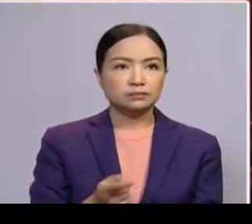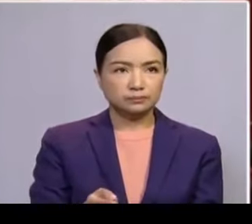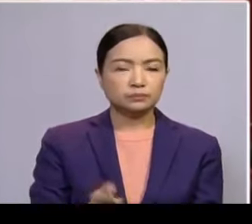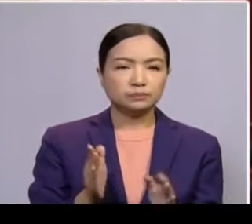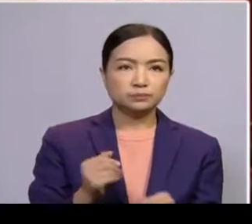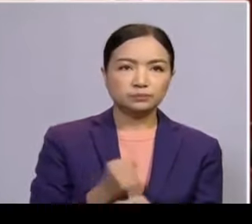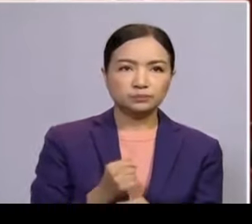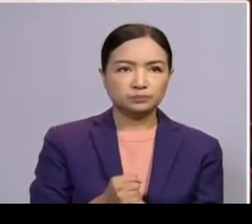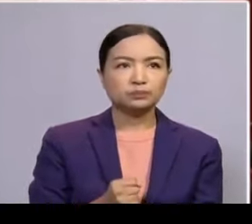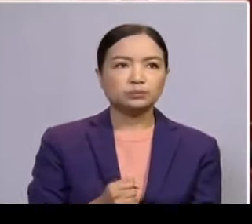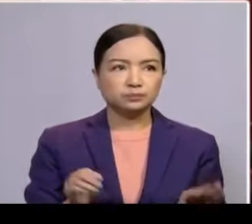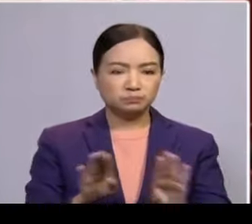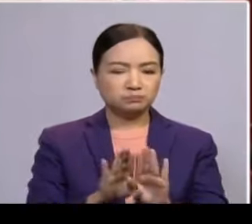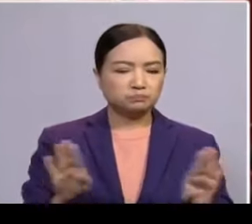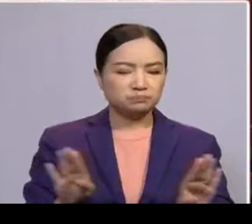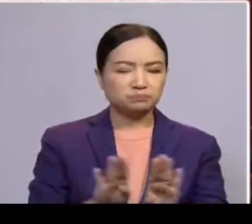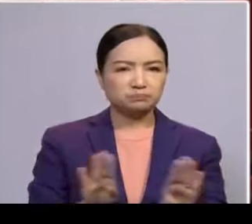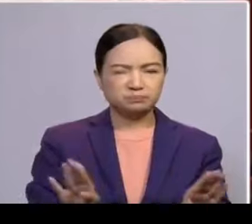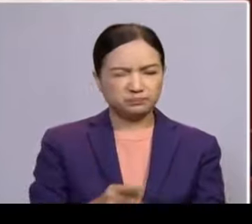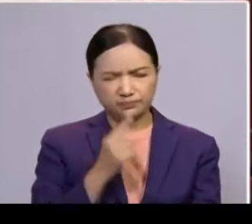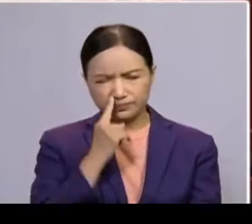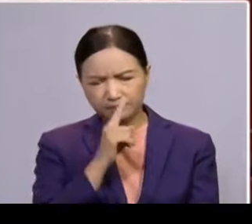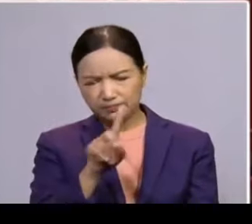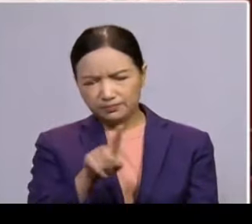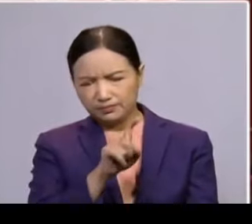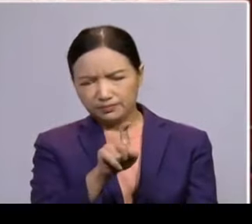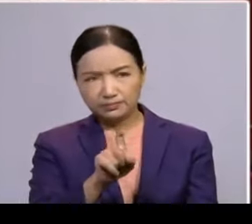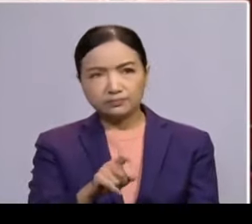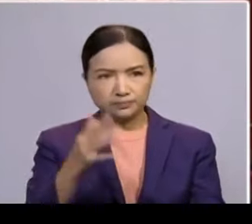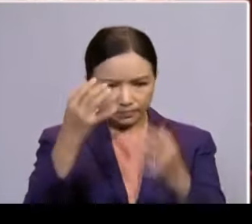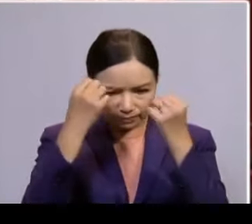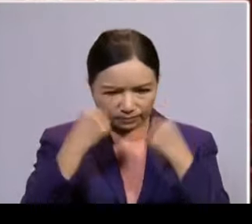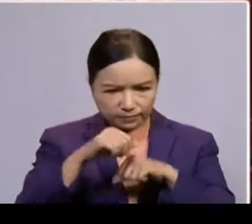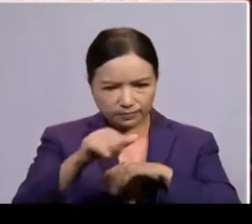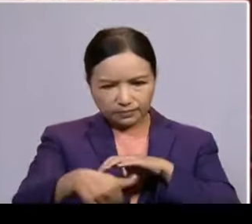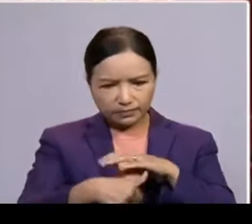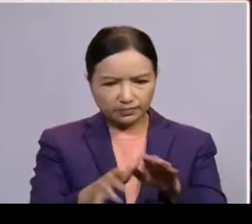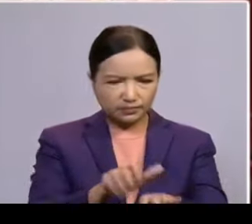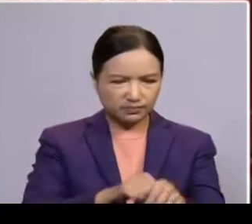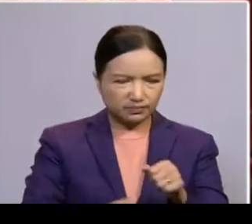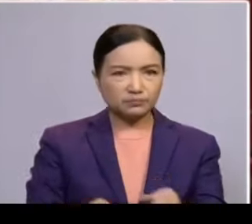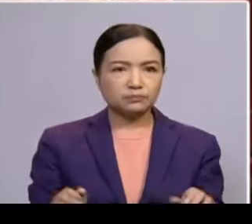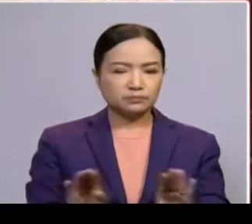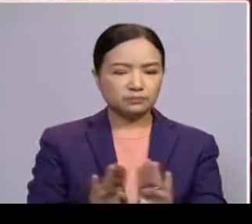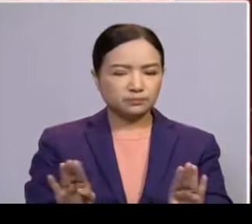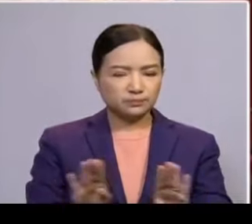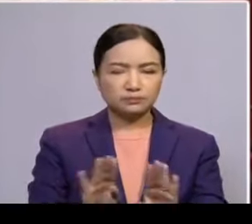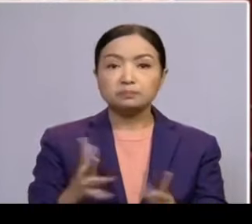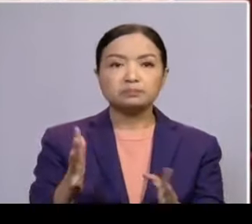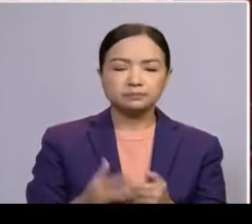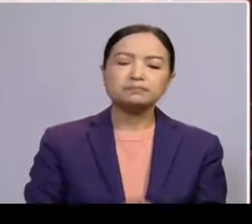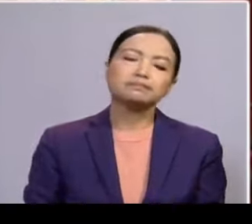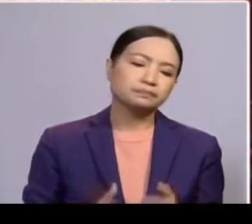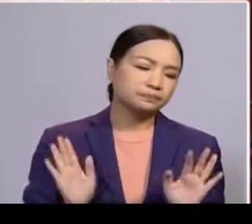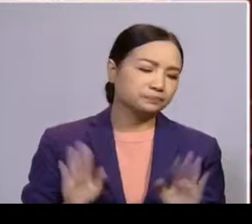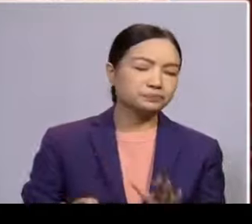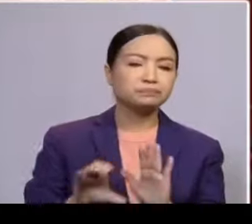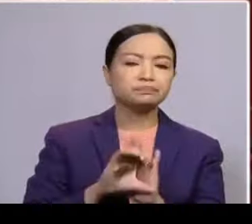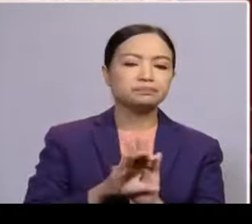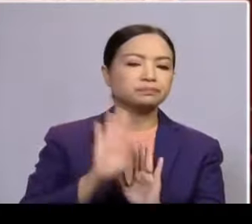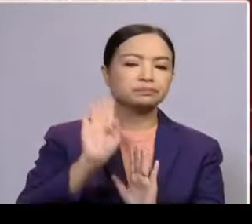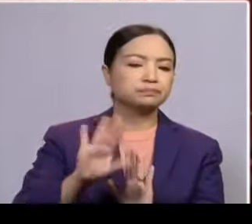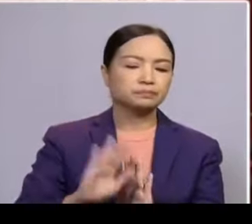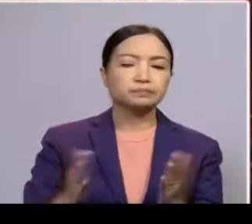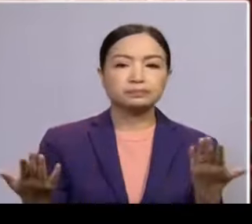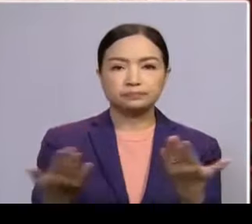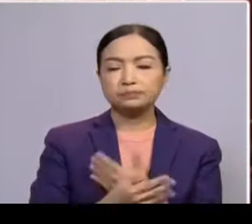ไม่ยอมเปิดประตูให้อาจจะเห็นพิรุธแล้วแหละมีการสวมหมวกไอ้โม่งมาสวมถุงมือมาด้วยนะคะก็เลยขับรถไปวนดูร้าน